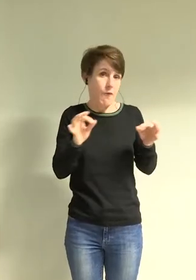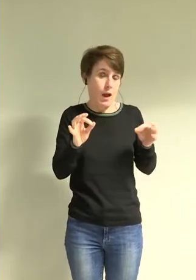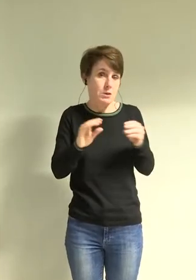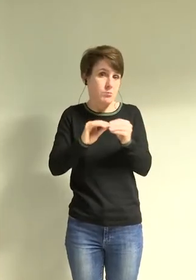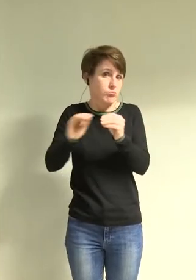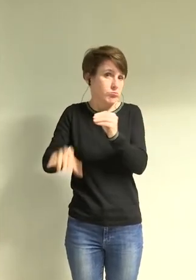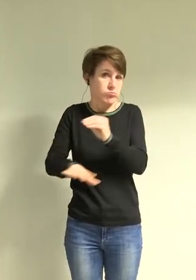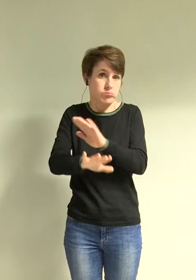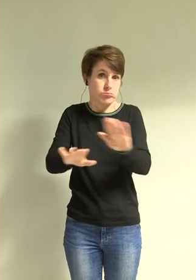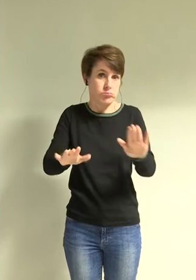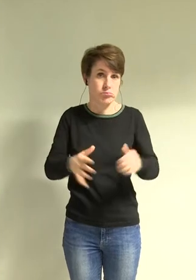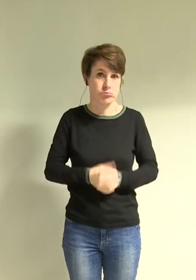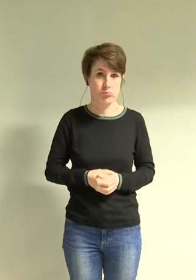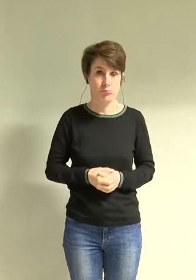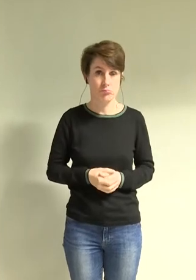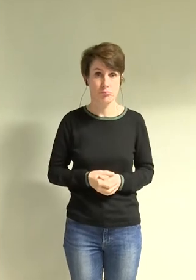est